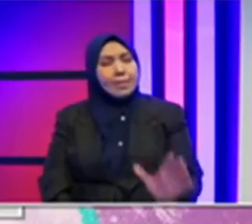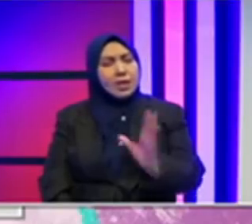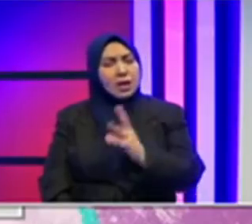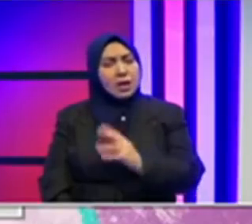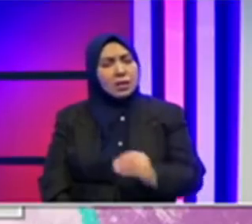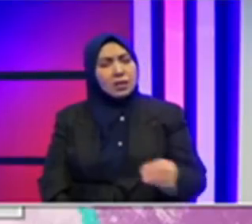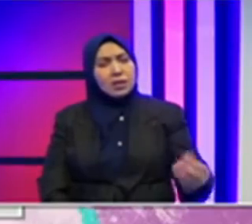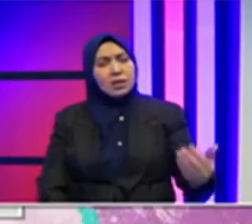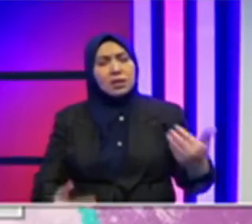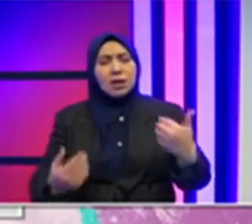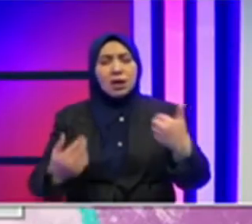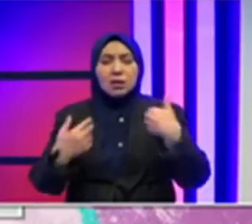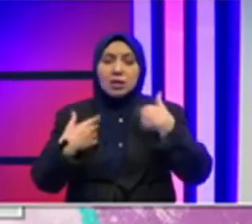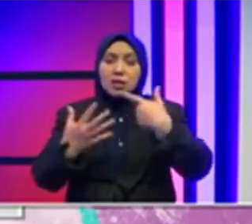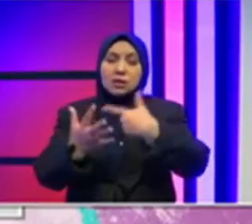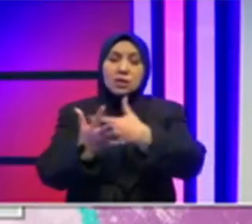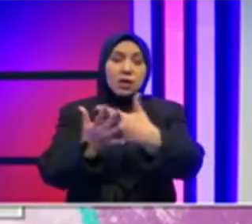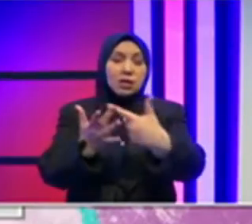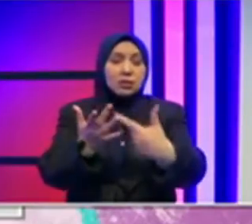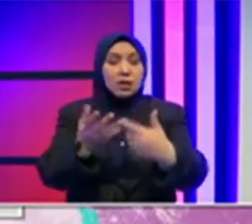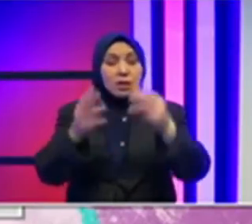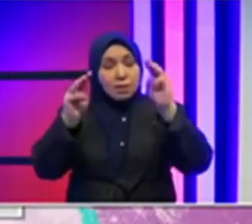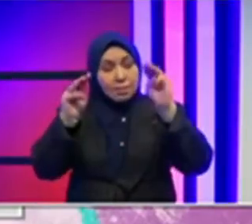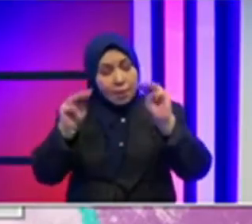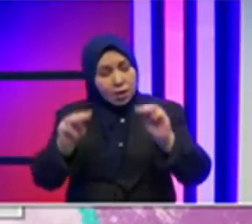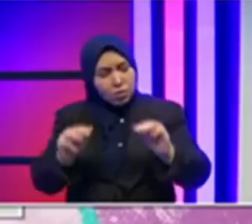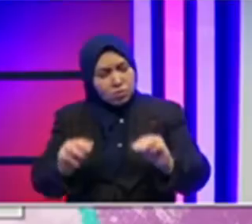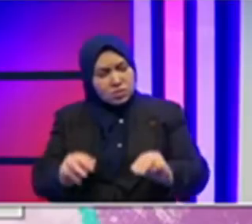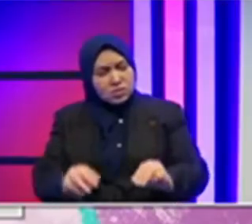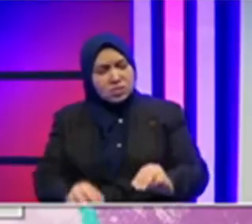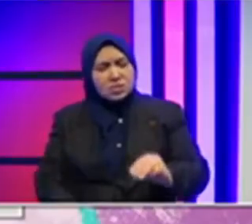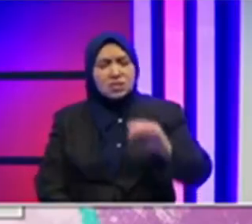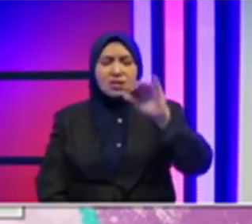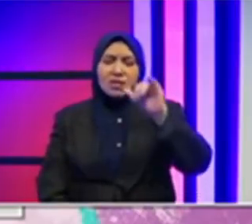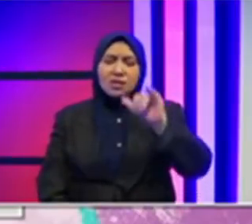ومن الناس من